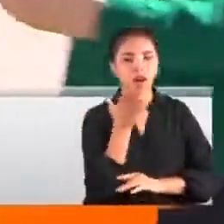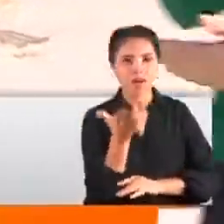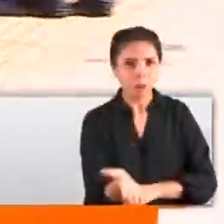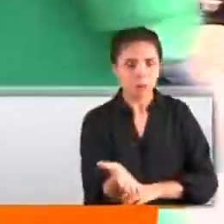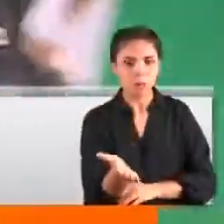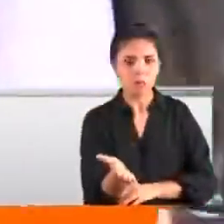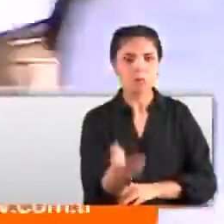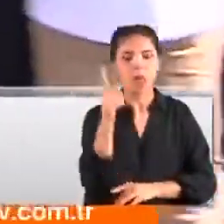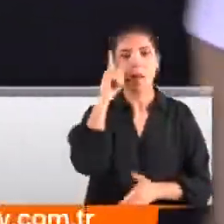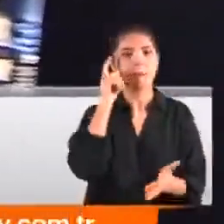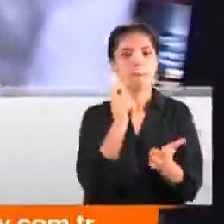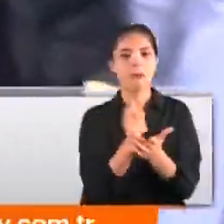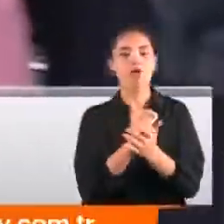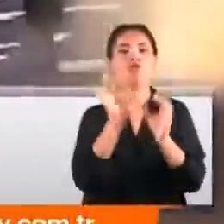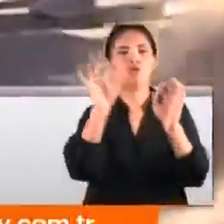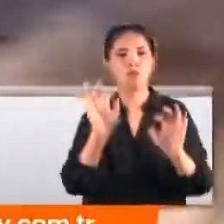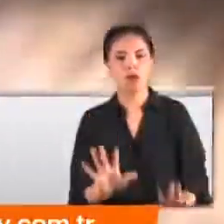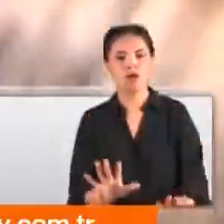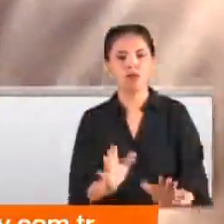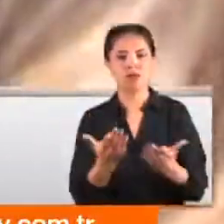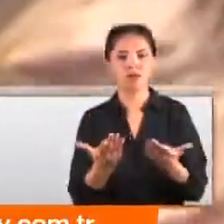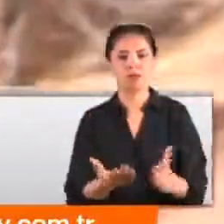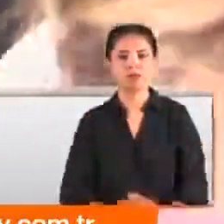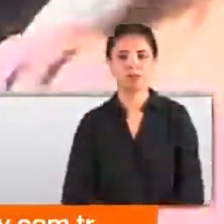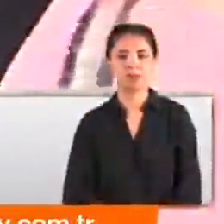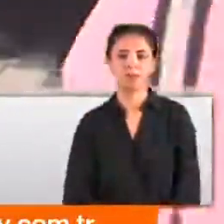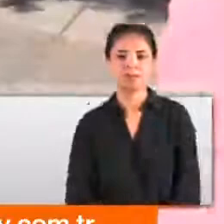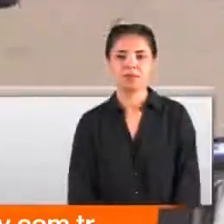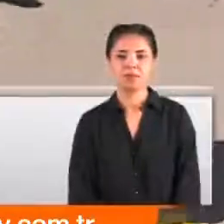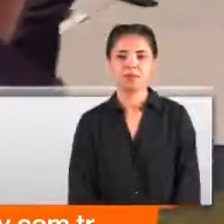var. Öyle ki başvurular başladı.